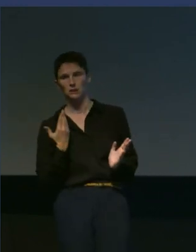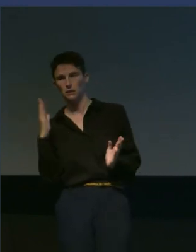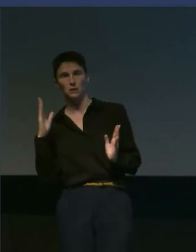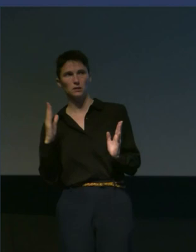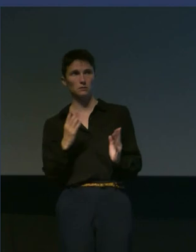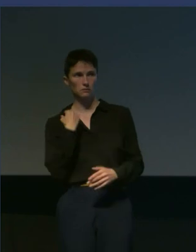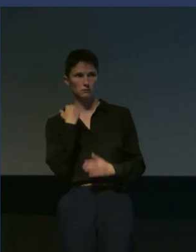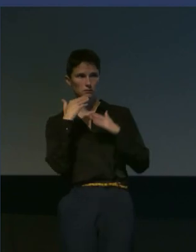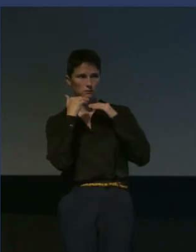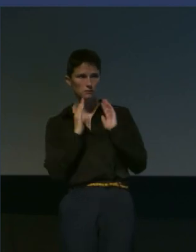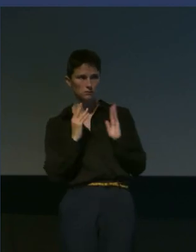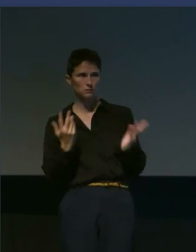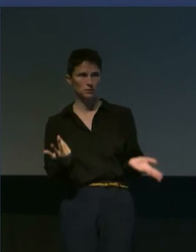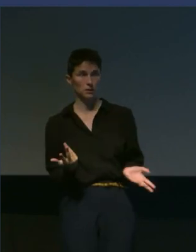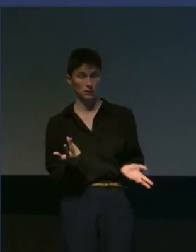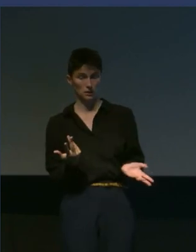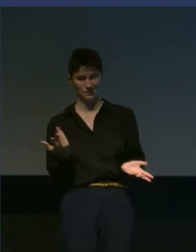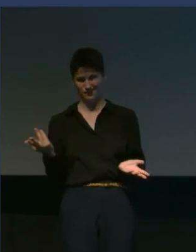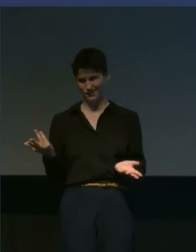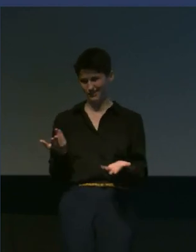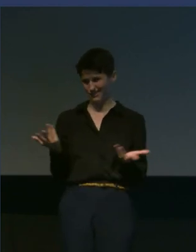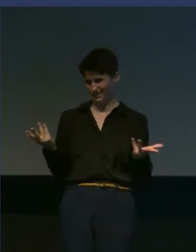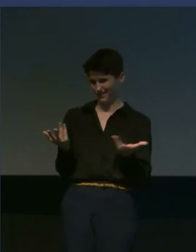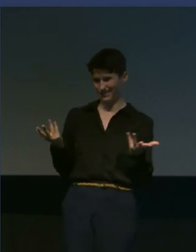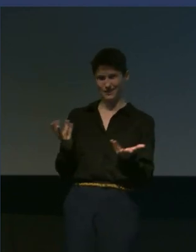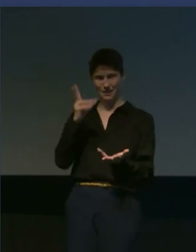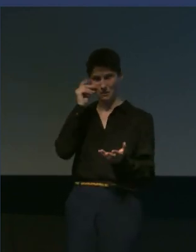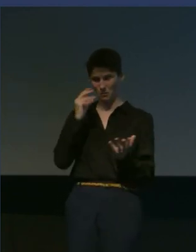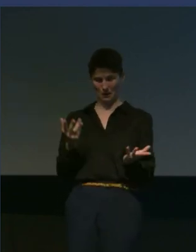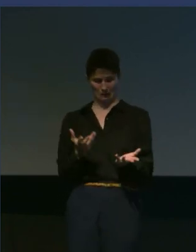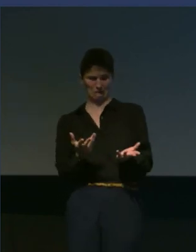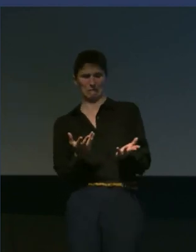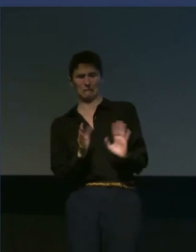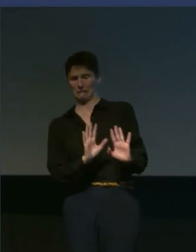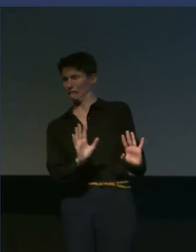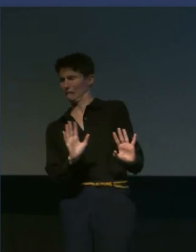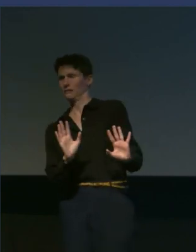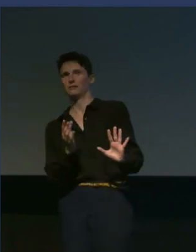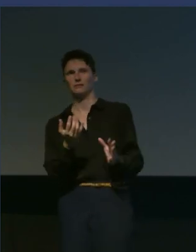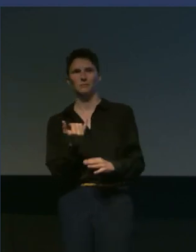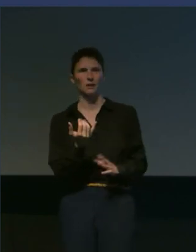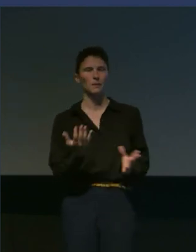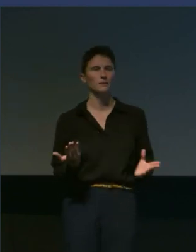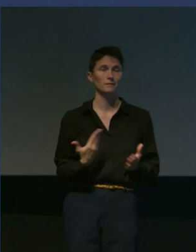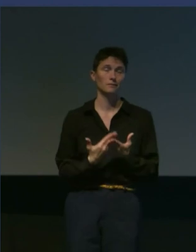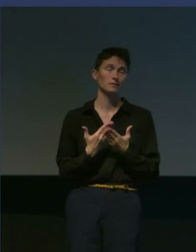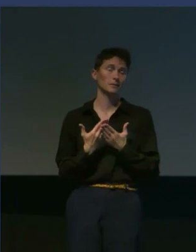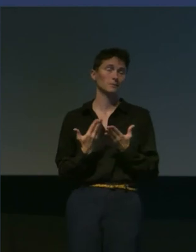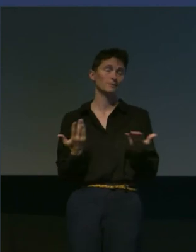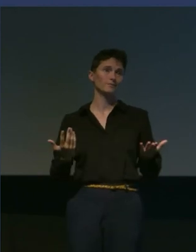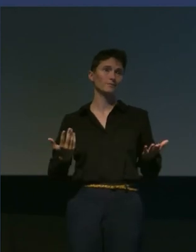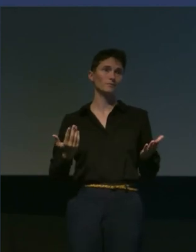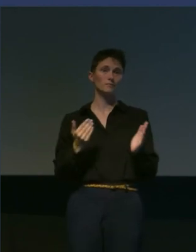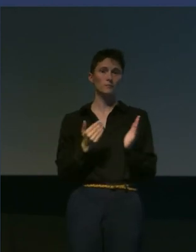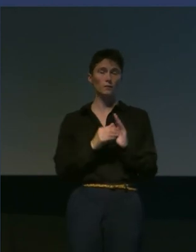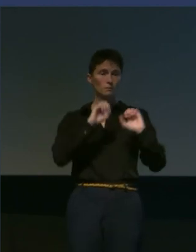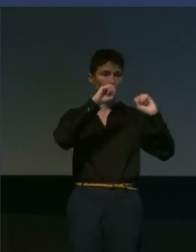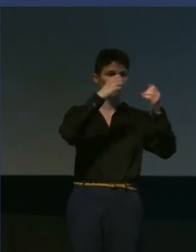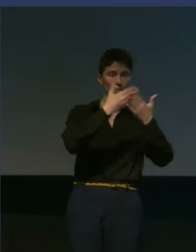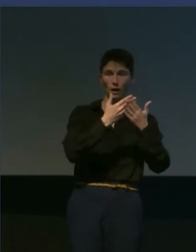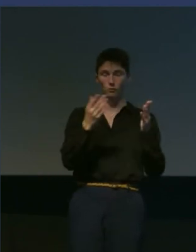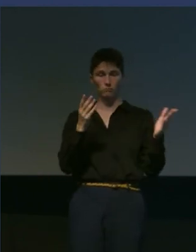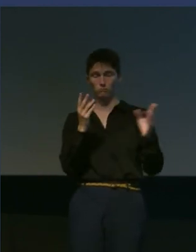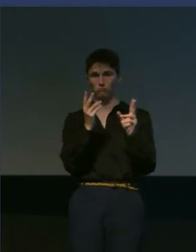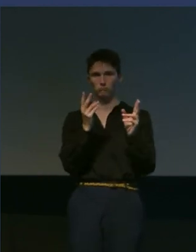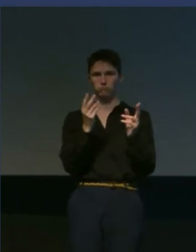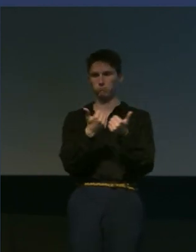avec le livre entre les mains. Alors, bien sûr, c'était que cette chose, de moi, ça dément. Donc, c'était encore une fois des World Charts de